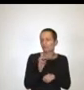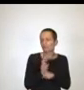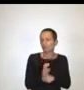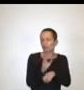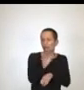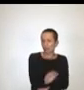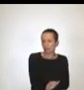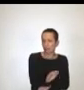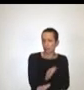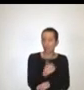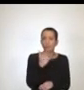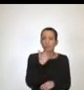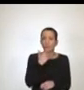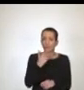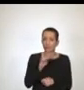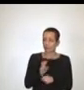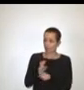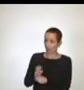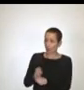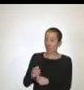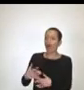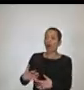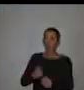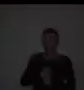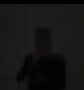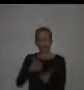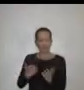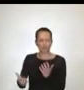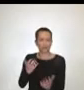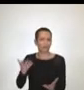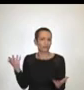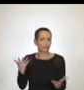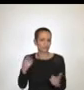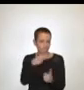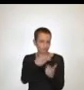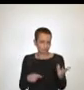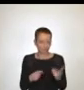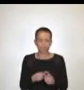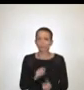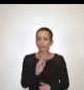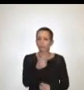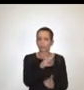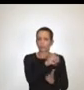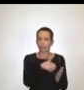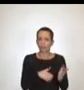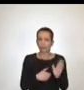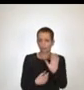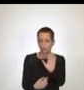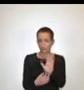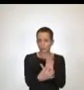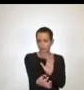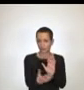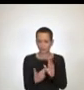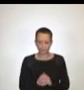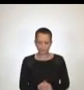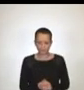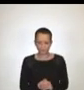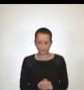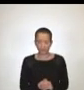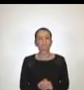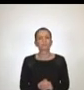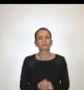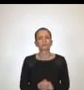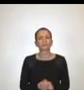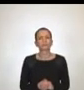accordé en contrepartie du dépôt d'un objet de valeur. Le rapport commence par souligner la mise en œuvre